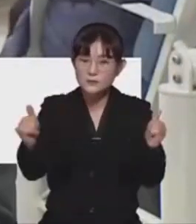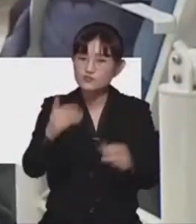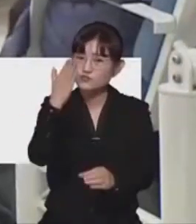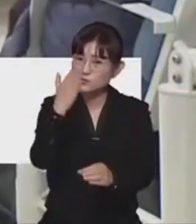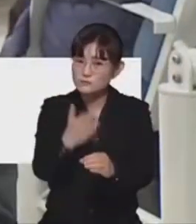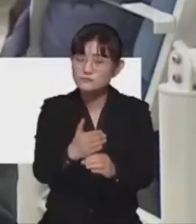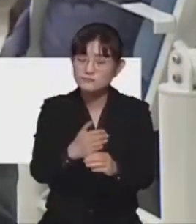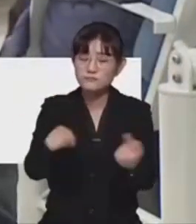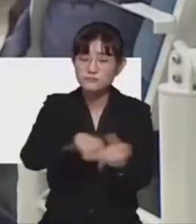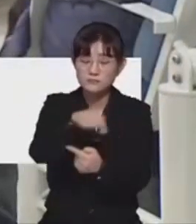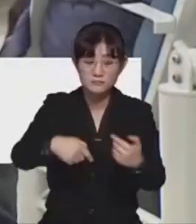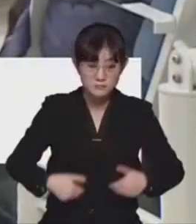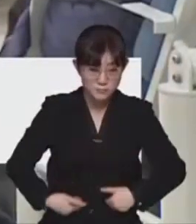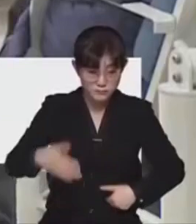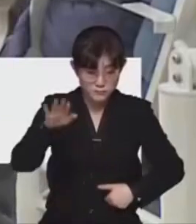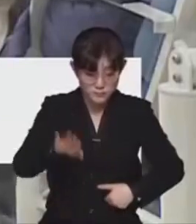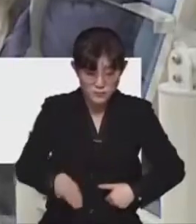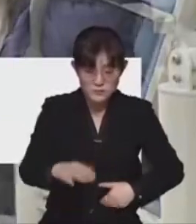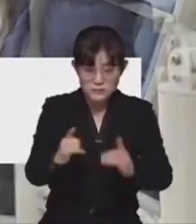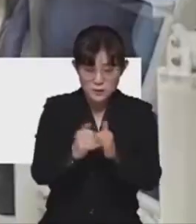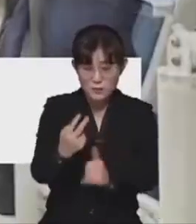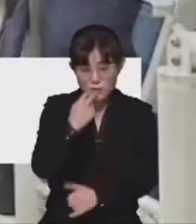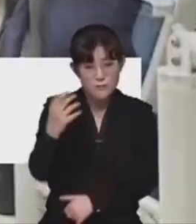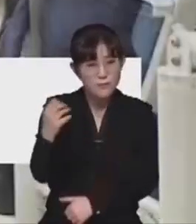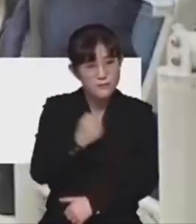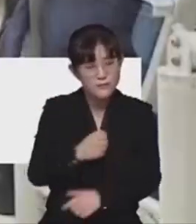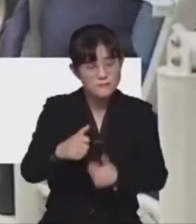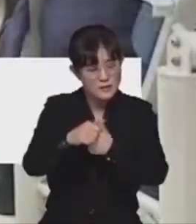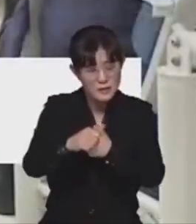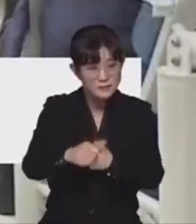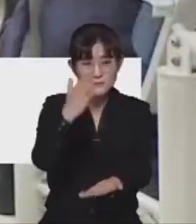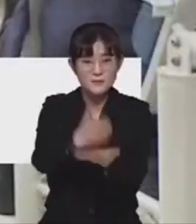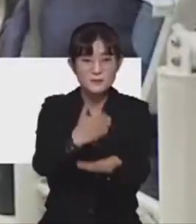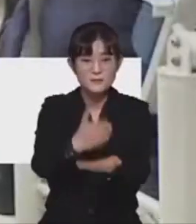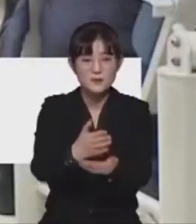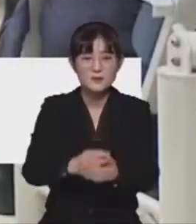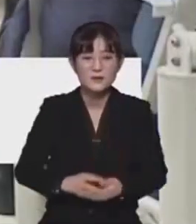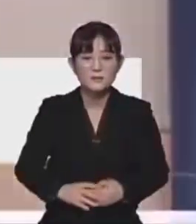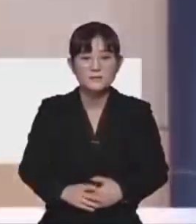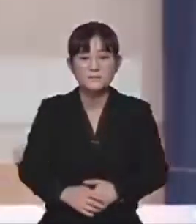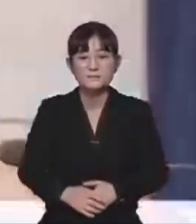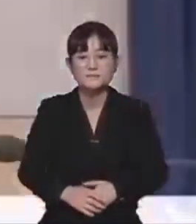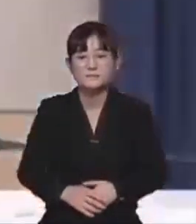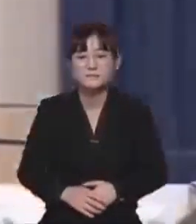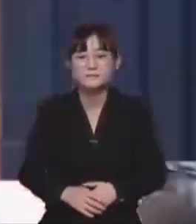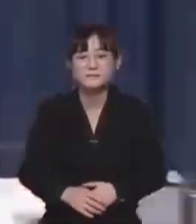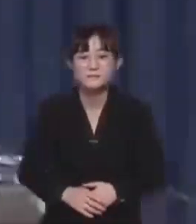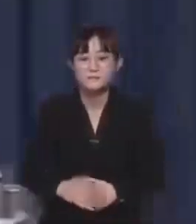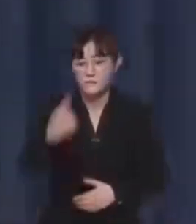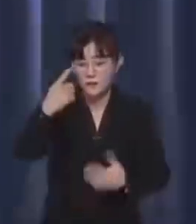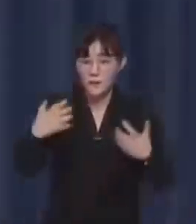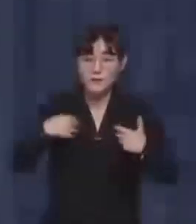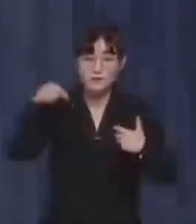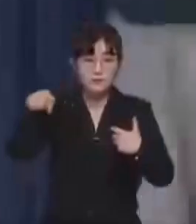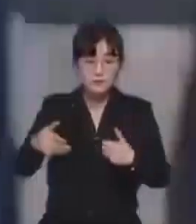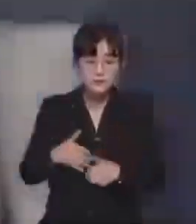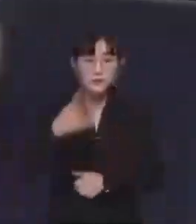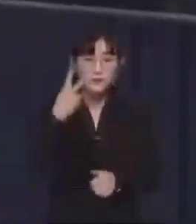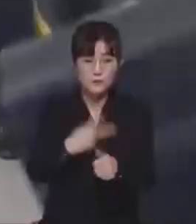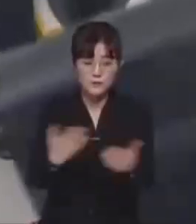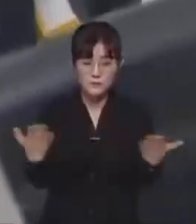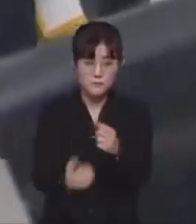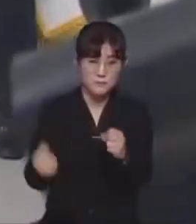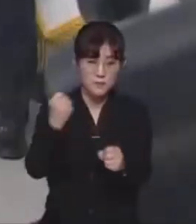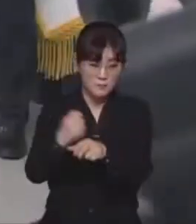되는데 사람 목숨 갖고 장난치면 아니잖아요. 전공의 파업은 해서는 안 돼요. 정부는 전공의들에게 업무